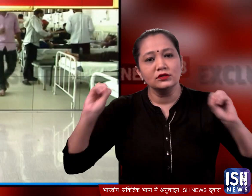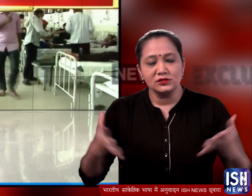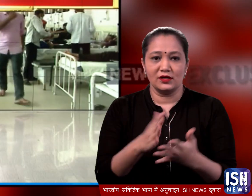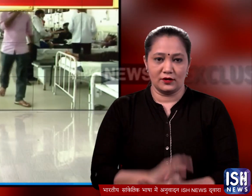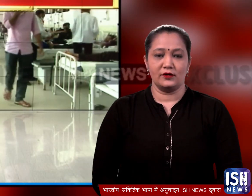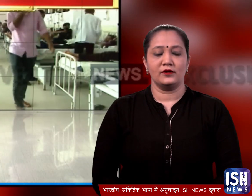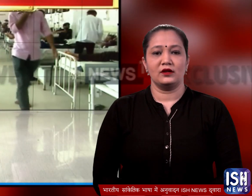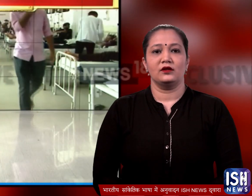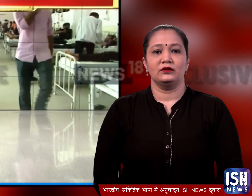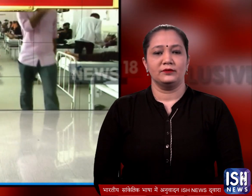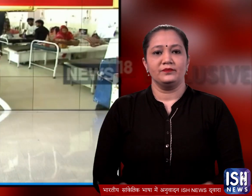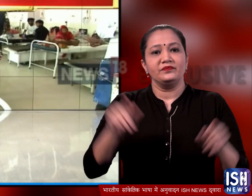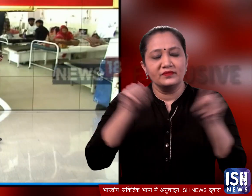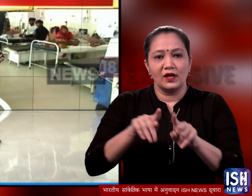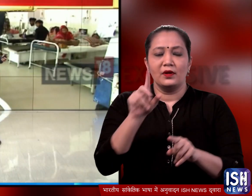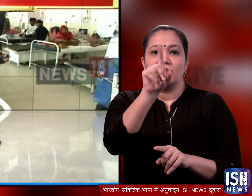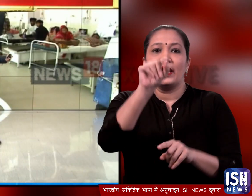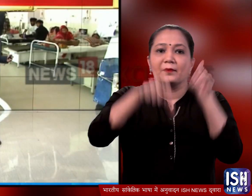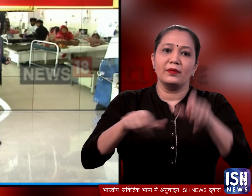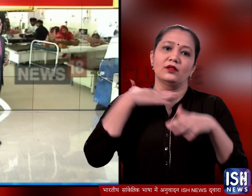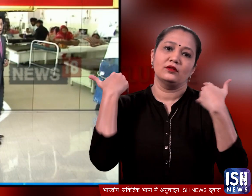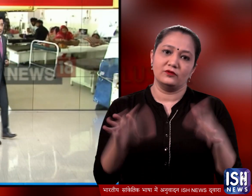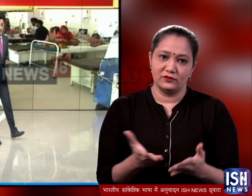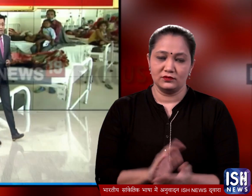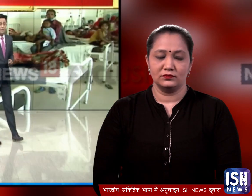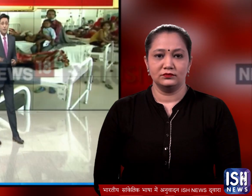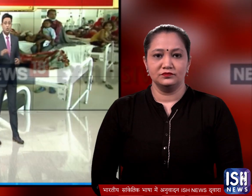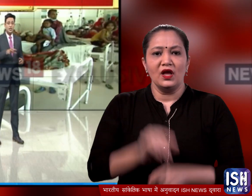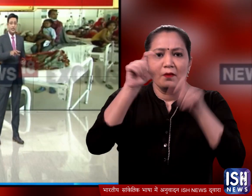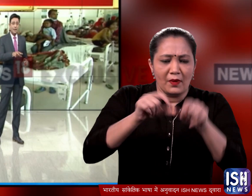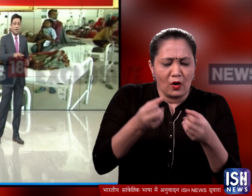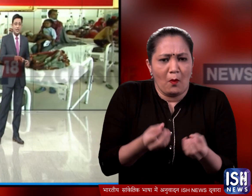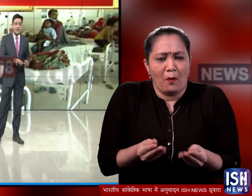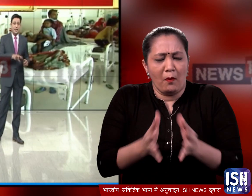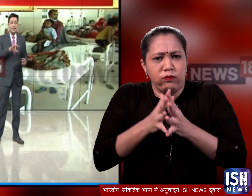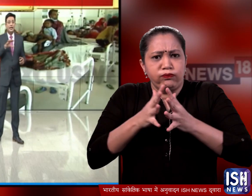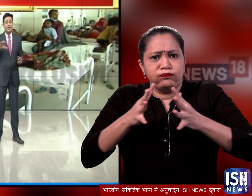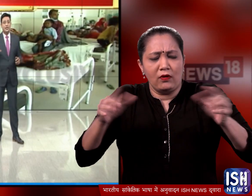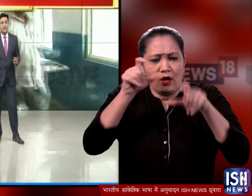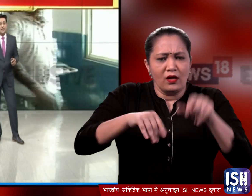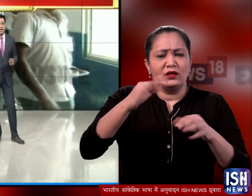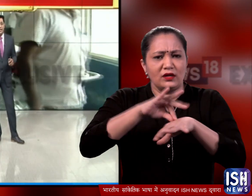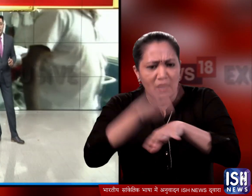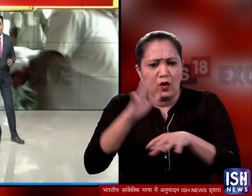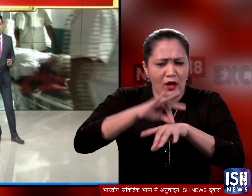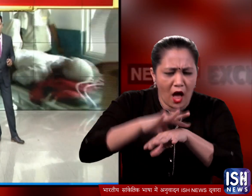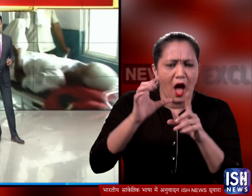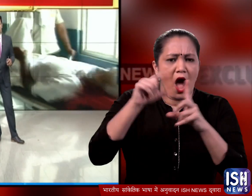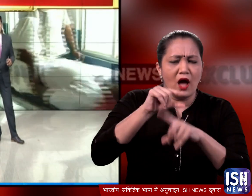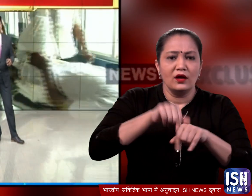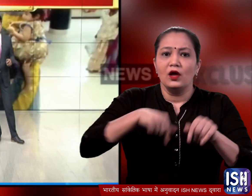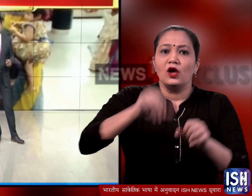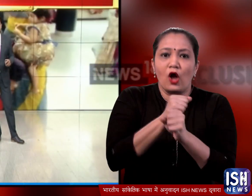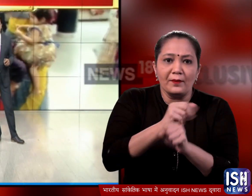डेंगू, जिसे डेंगू भी कहा जाता है, इसने अब तक 10 लोगों की जान ले ली। मरीजों की संख्या बढ़ने से राज्य के सरकारी अस्पतालों